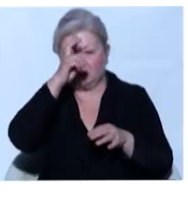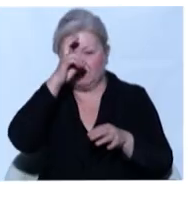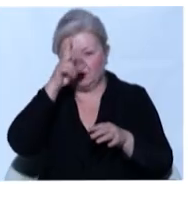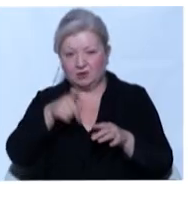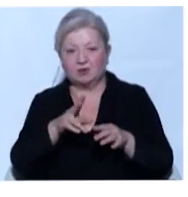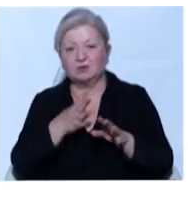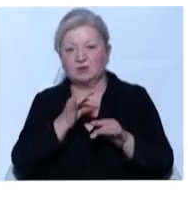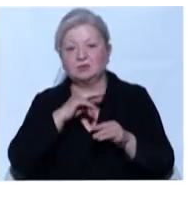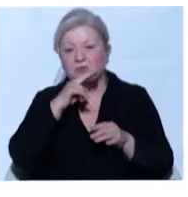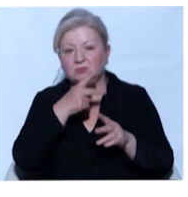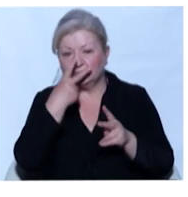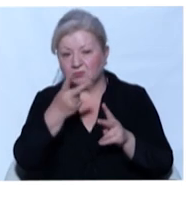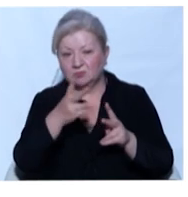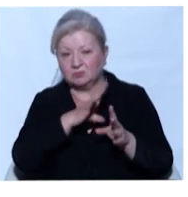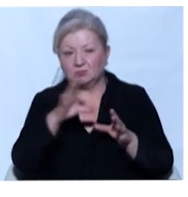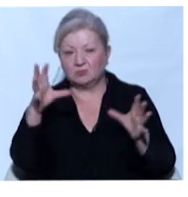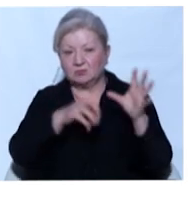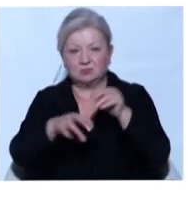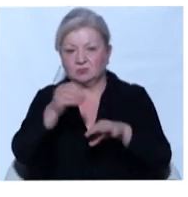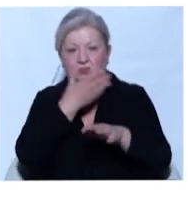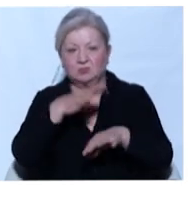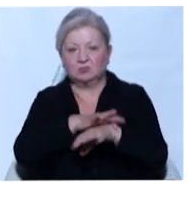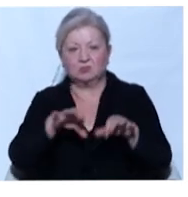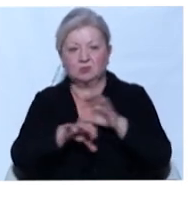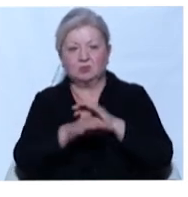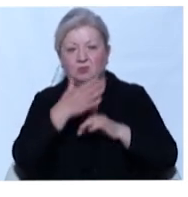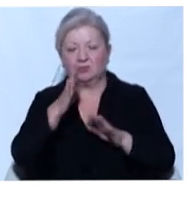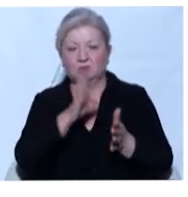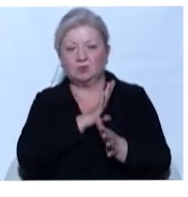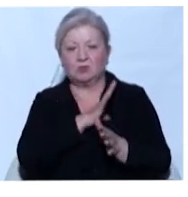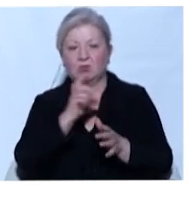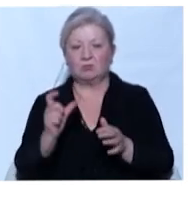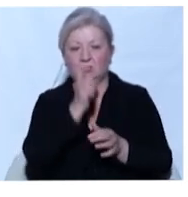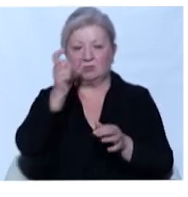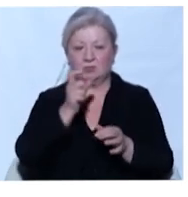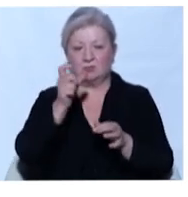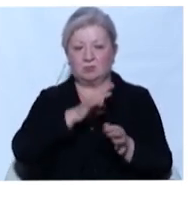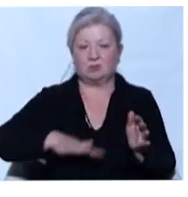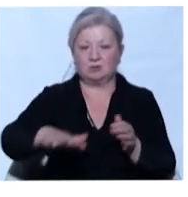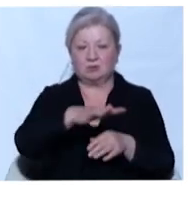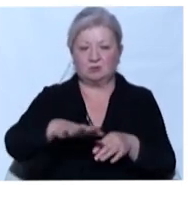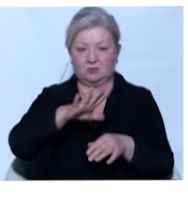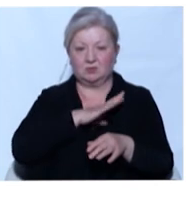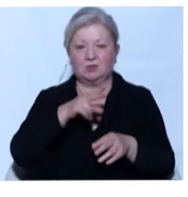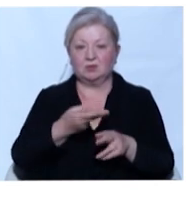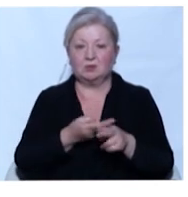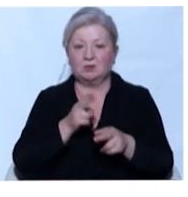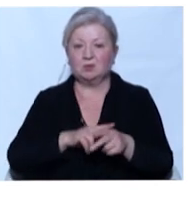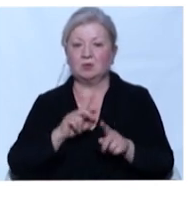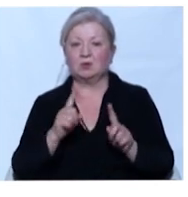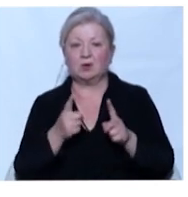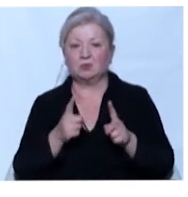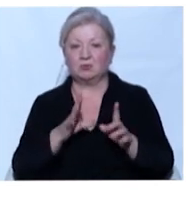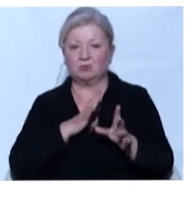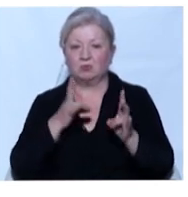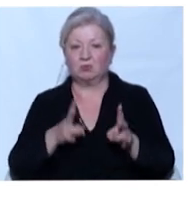დააკვირდებით, არც ერთი ქვეყნის მხრიდან არ იყო ათვისებული და წარმოადგენდა დამოუკიდებელ ტერიტორიას და აი აქ უკვე ჩდება კითხვა, რატო მოხდა